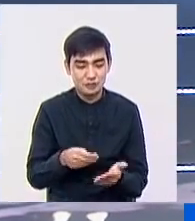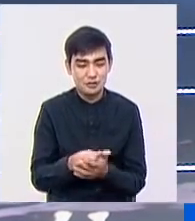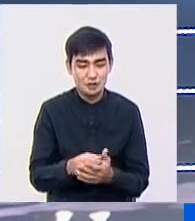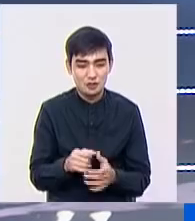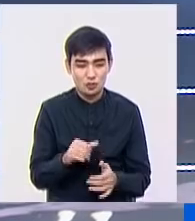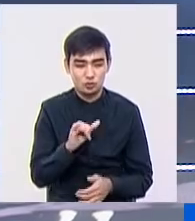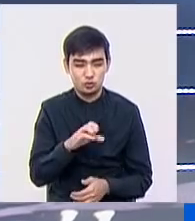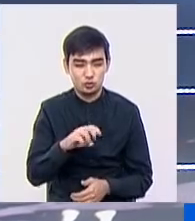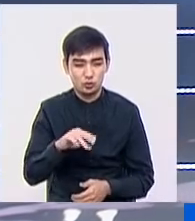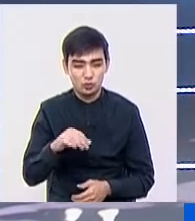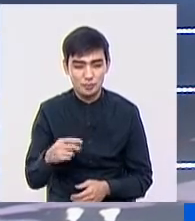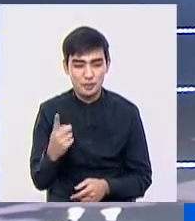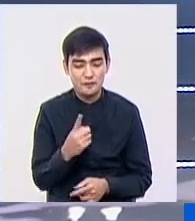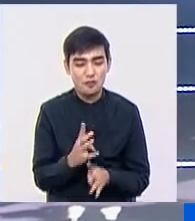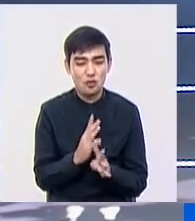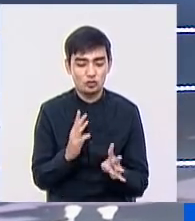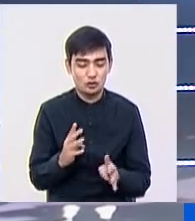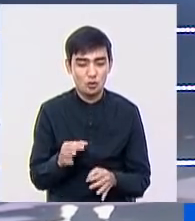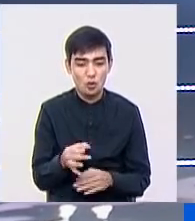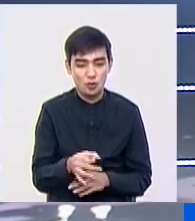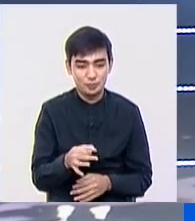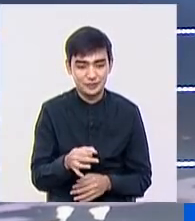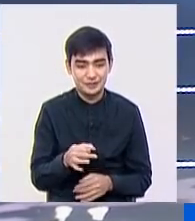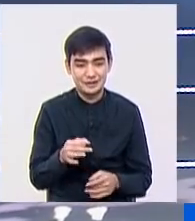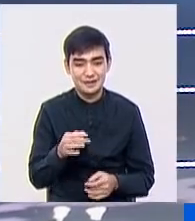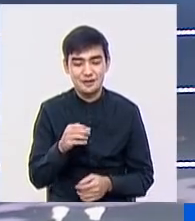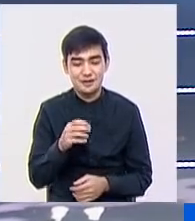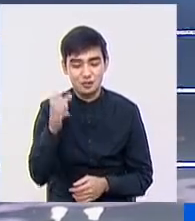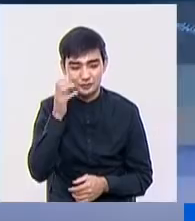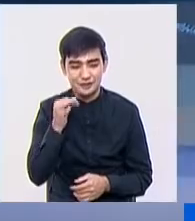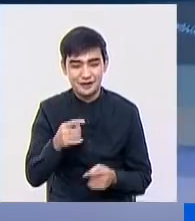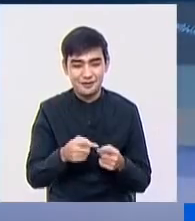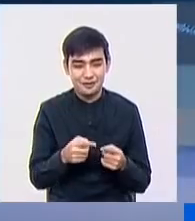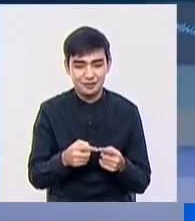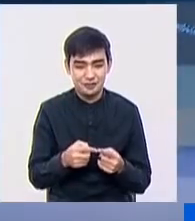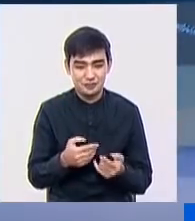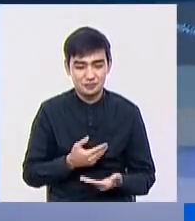первую очередь в области образования и аренды жилья.